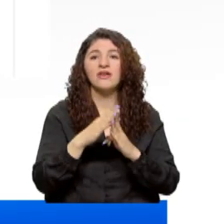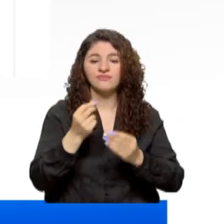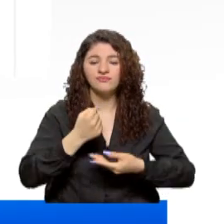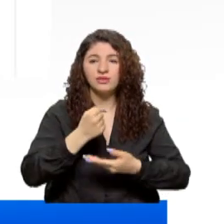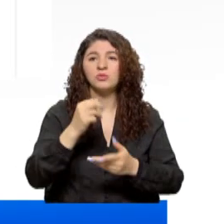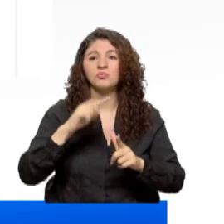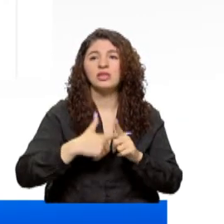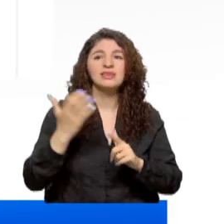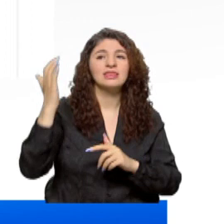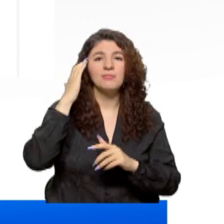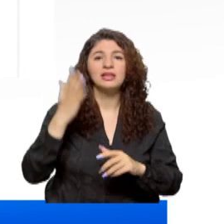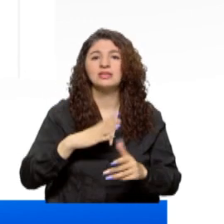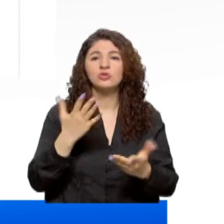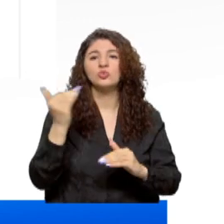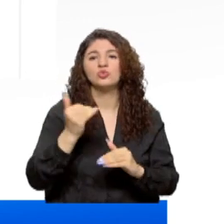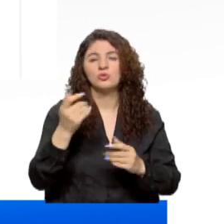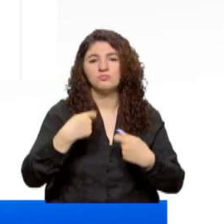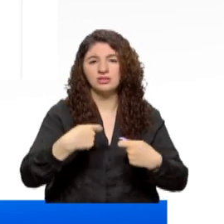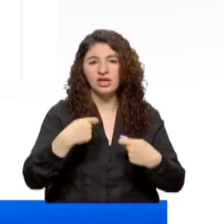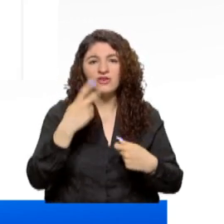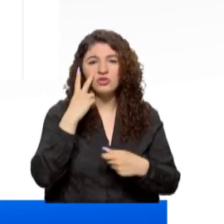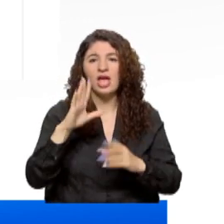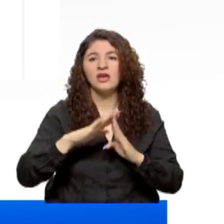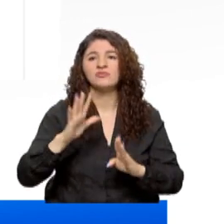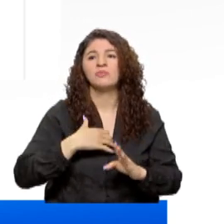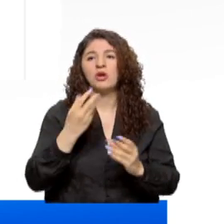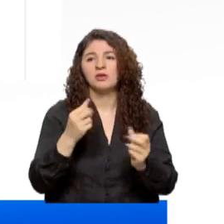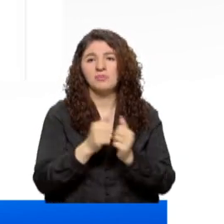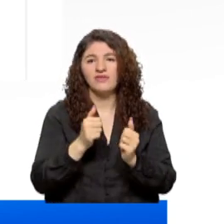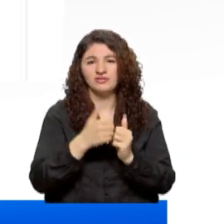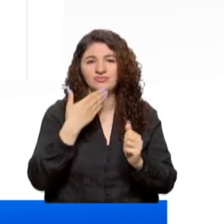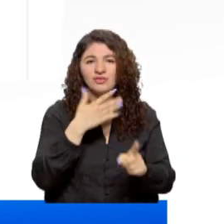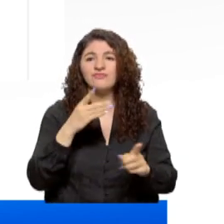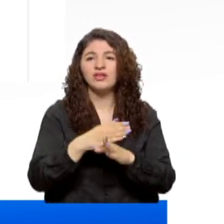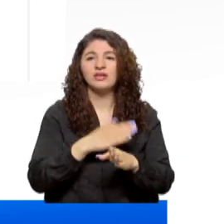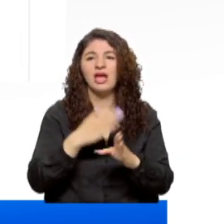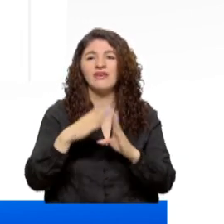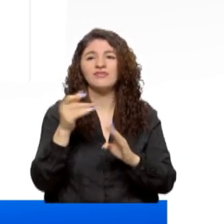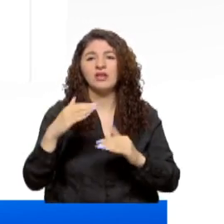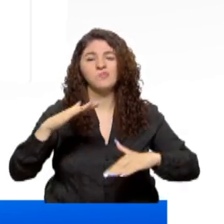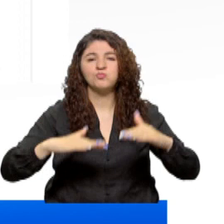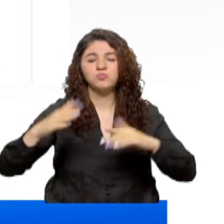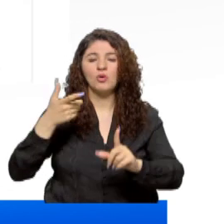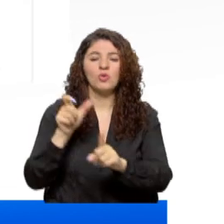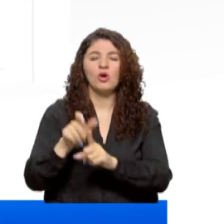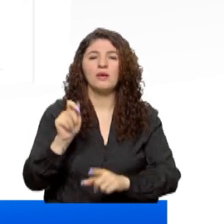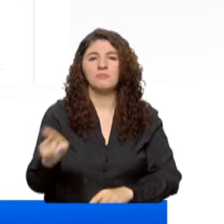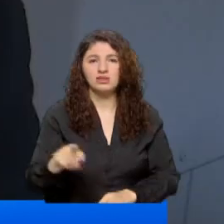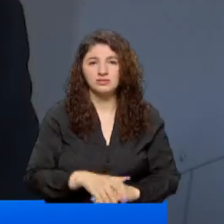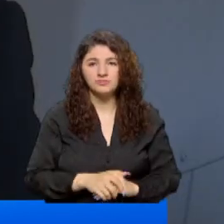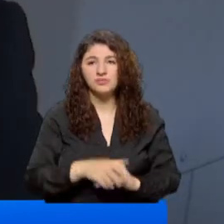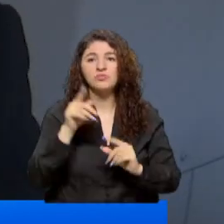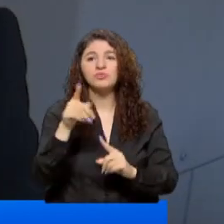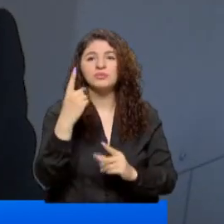finansmanı projesini temel amacı uygun maliyetle ev sahibi olma avantajının yanı sıra vatandaşlarımızı konut fiyatlarındaki dalgalanmalar dan